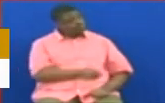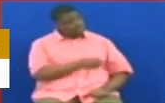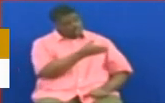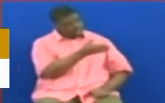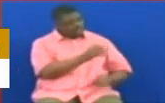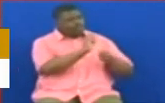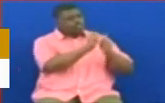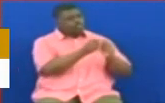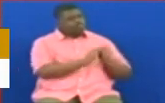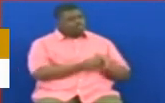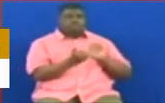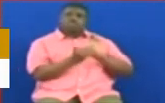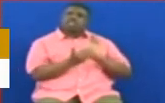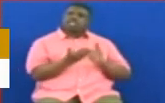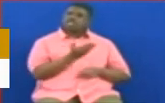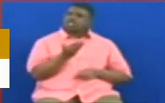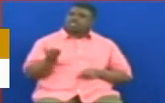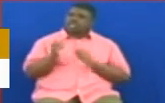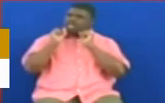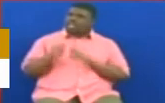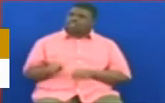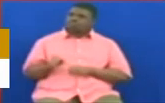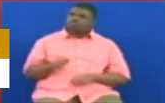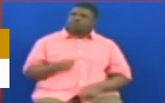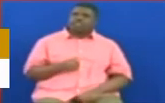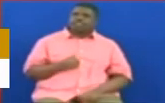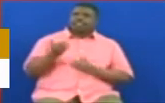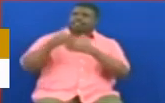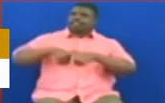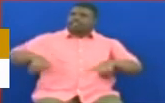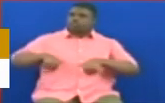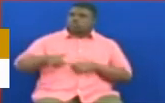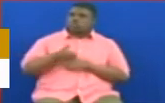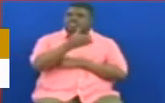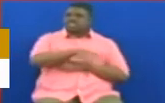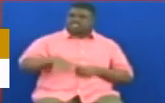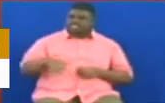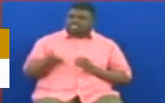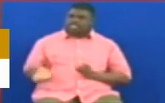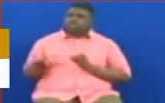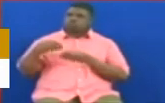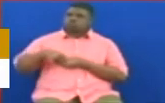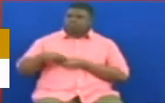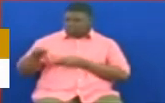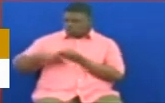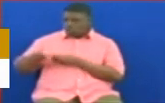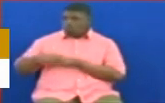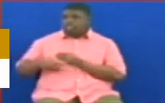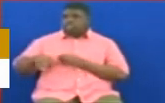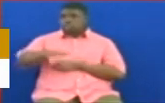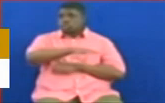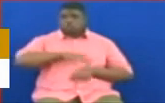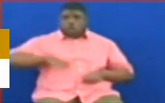kurekebishwa, wabunge wengi wamesema ni lazima tuirekebishe ile sheria ya Territory and Exclusive Economic Zone Act,